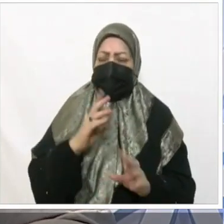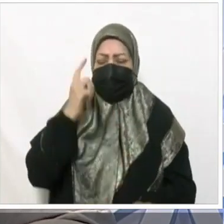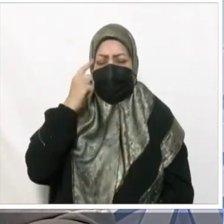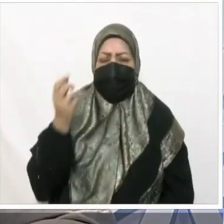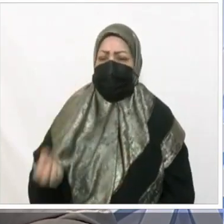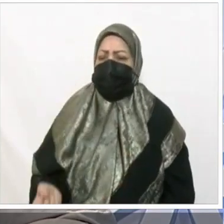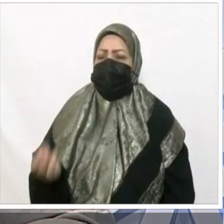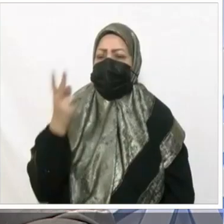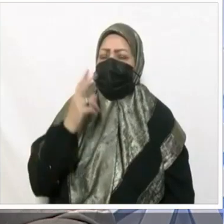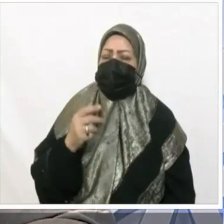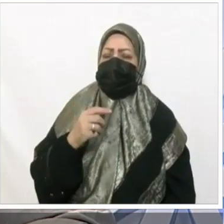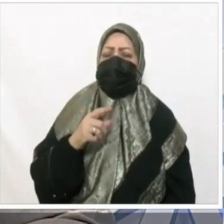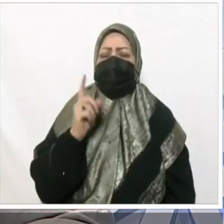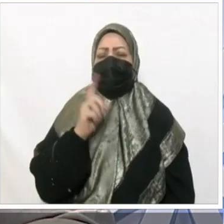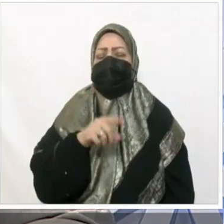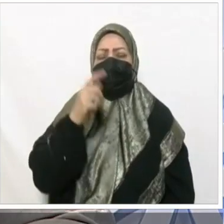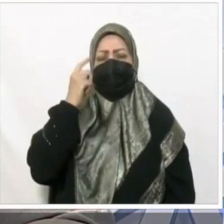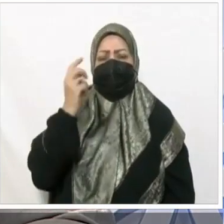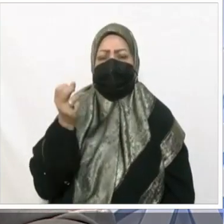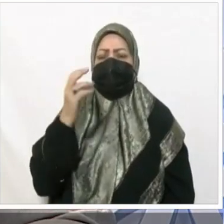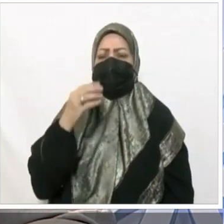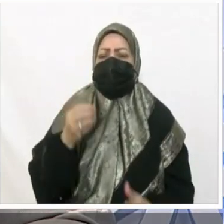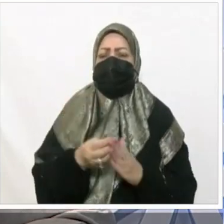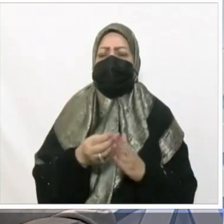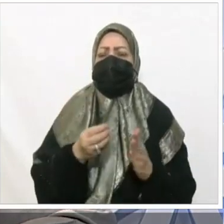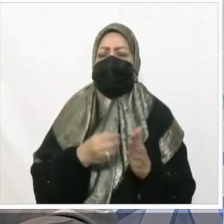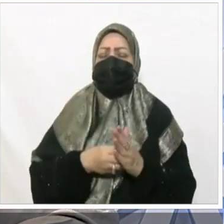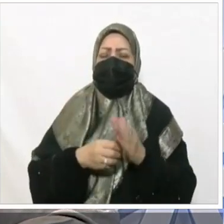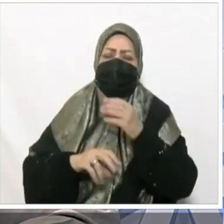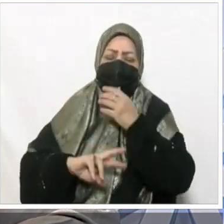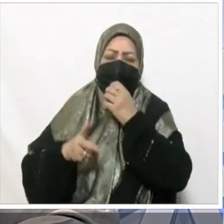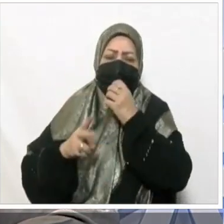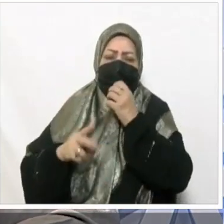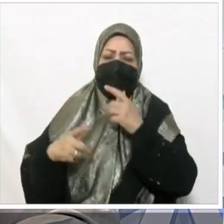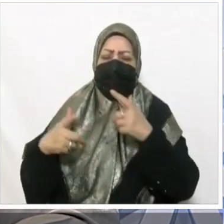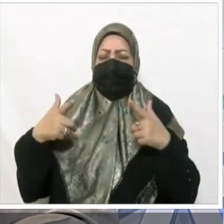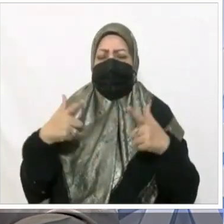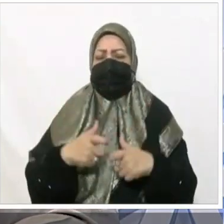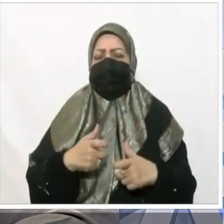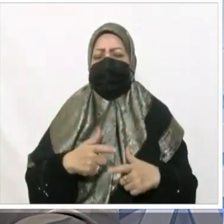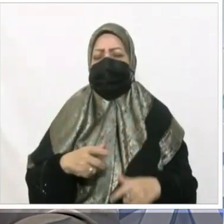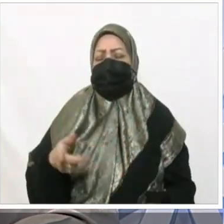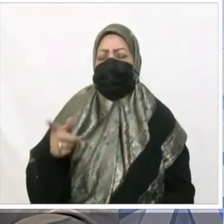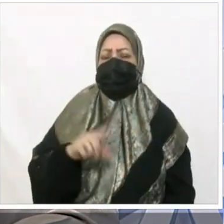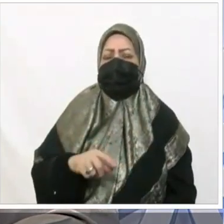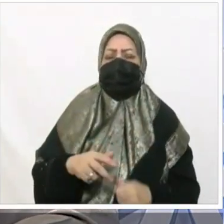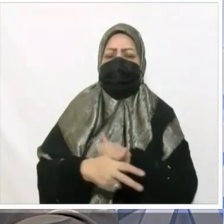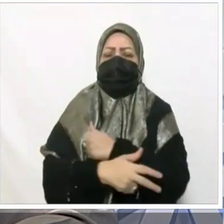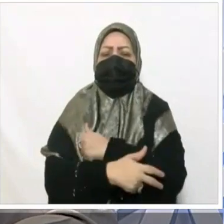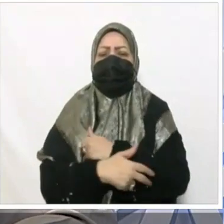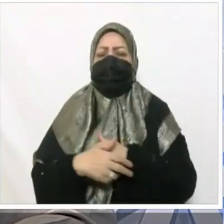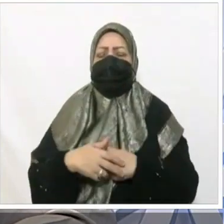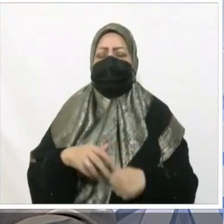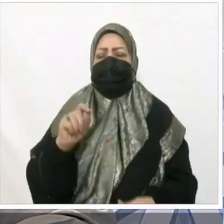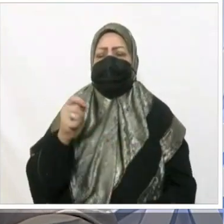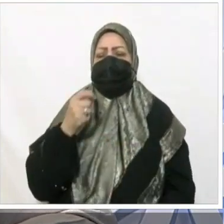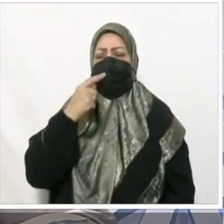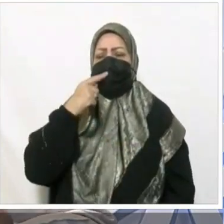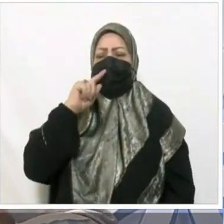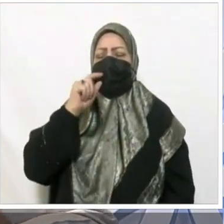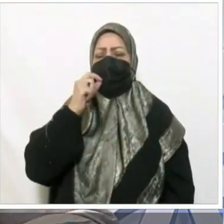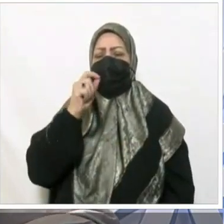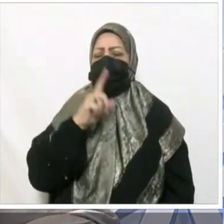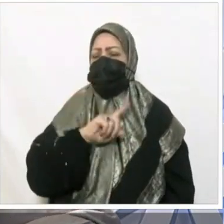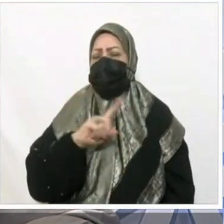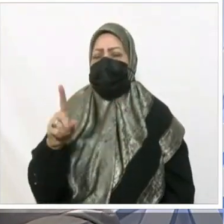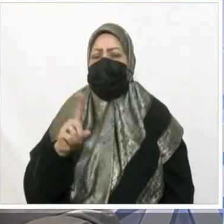يمنعون ويحاربون زكاة الزيتون في الزكاة، رأيناهم